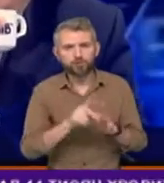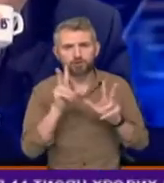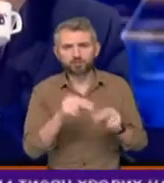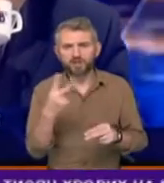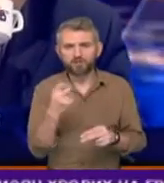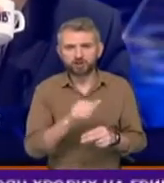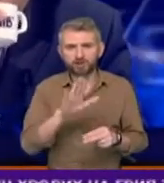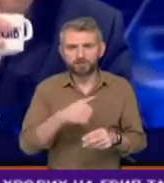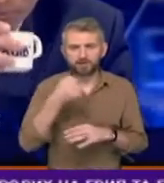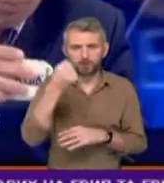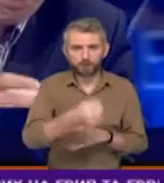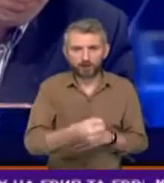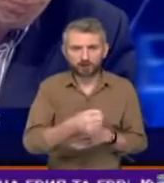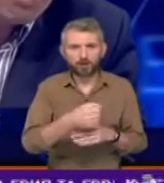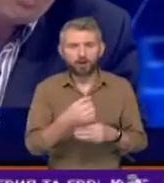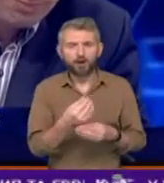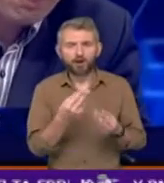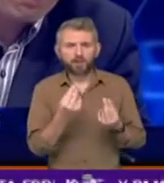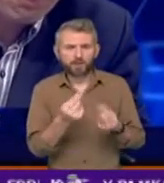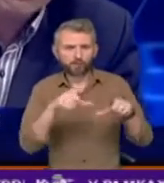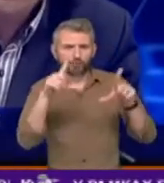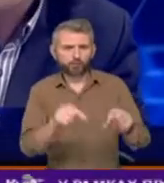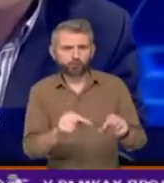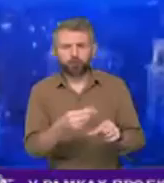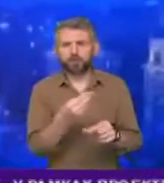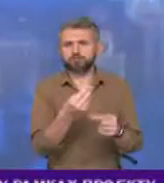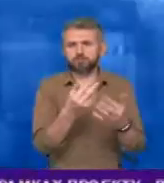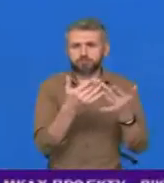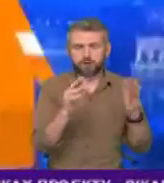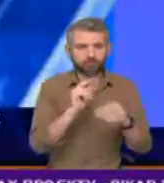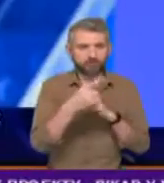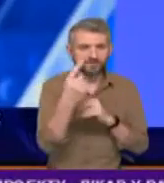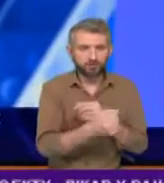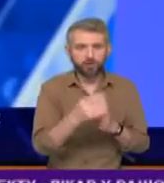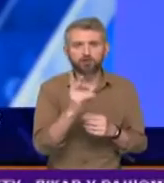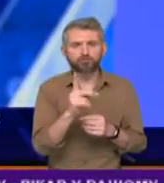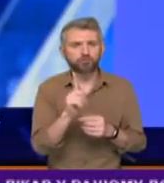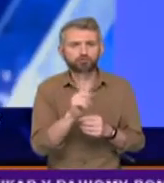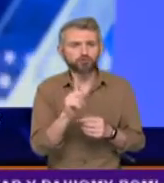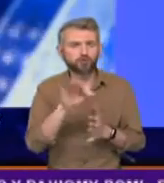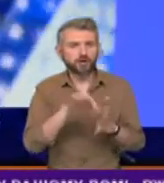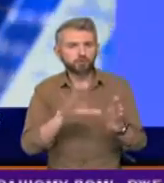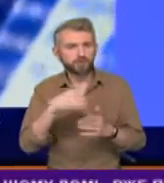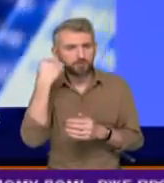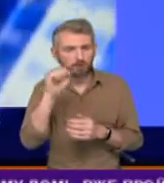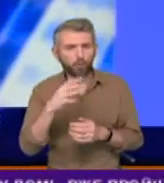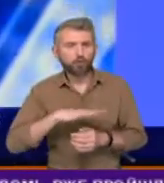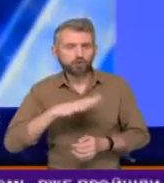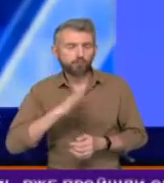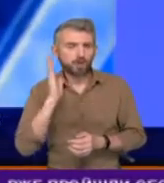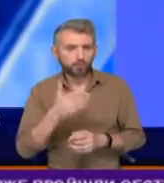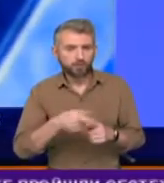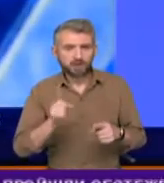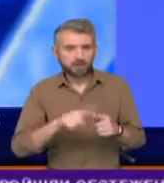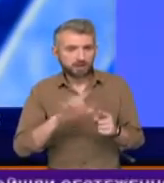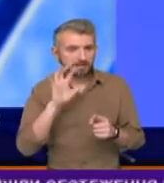тижні після інавгурації, знижу там тарифи, ще щось зроблю там через тиждень, а щось відразу після перемоги зроблю. Очікування будуть, це може дуже серйозно